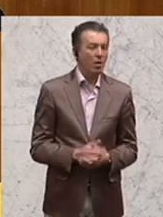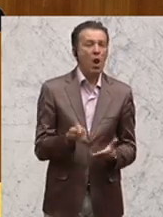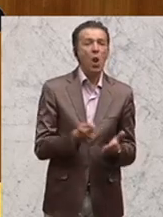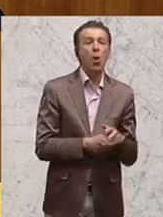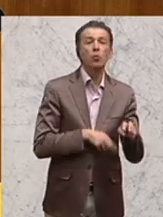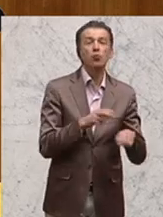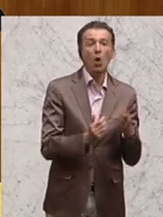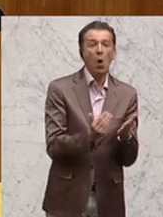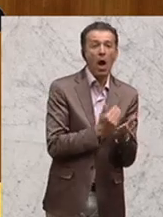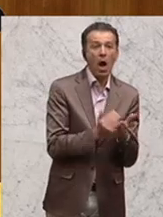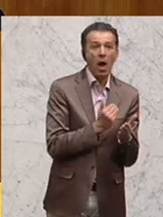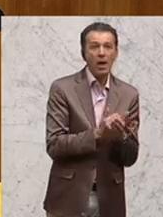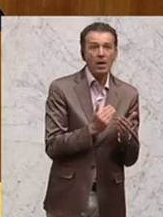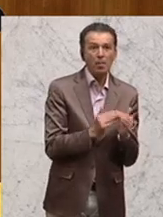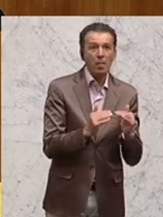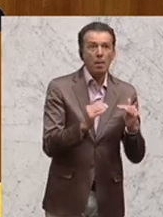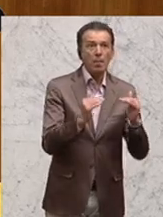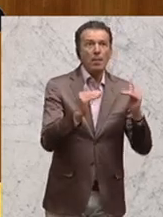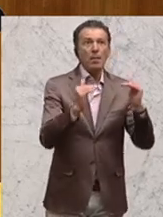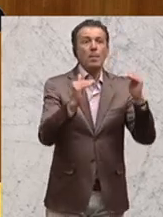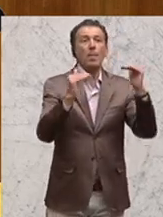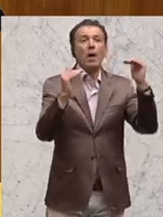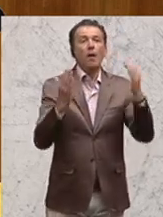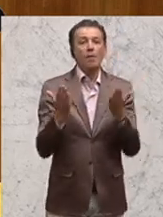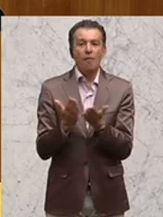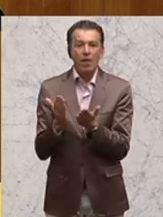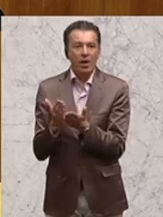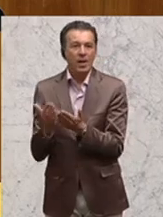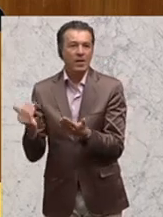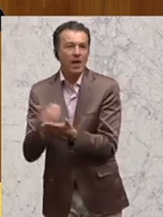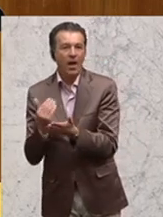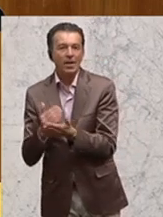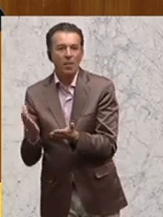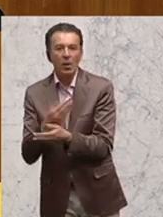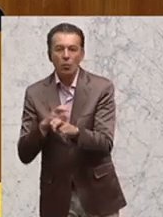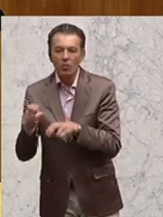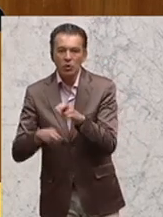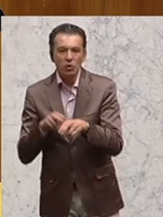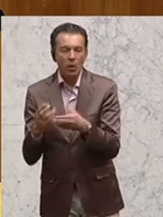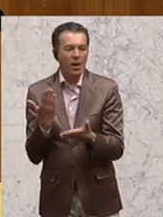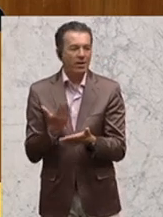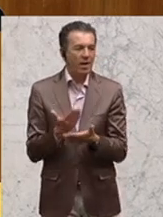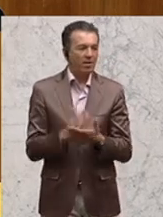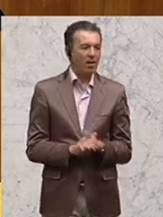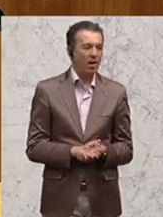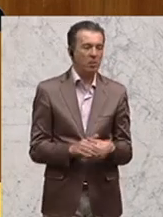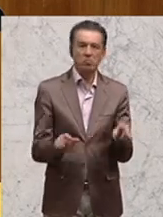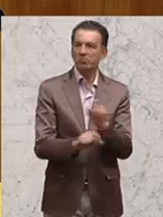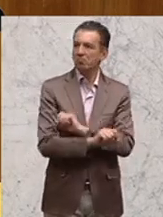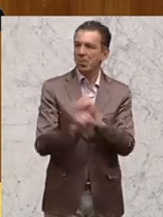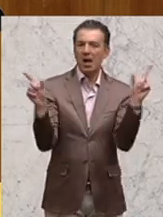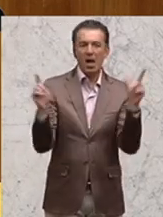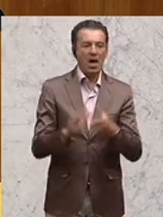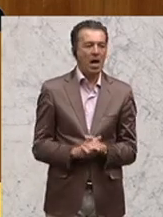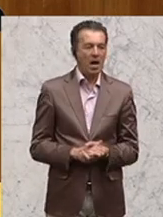der Lohnsteuer wesentlich stärker steigen als die Einnahmen aus der Mehrwertsteuer. Und aufgrund dessen die klare